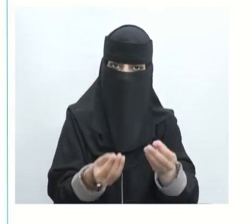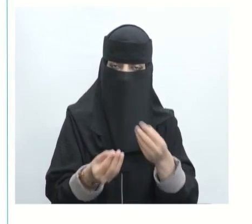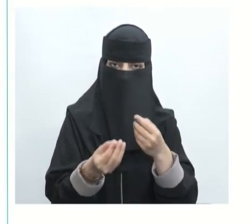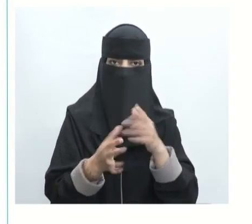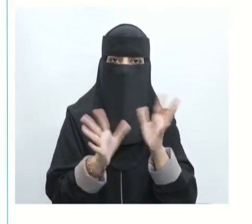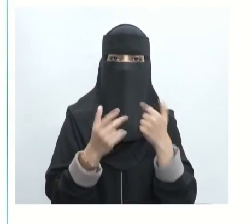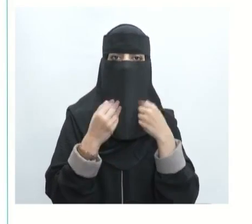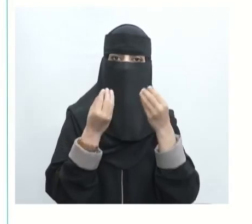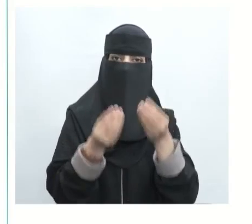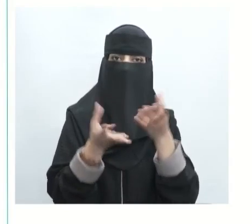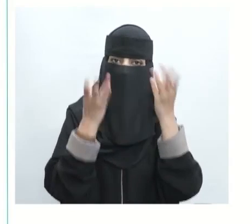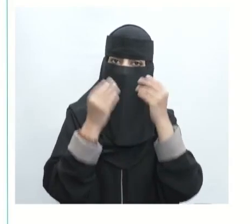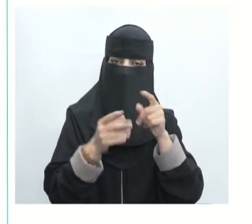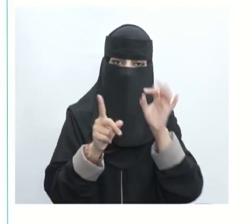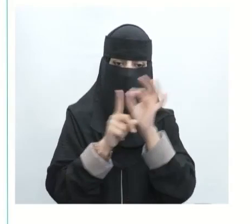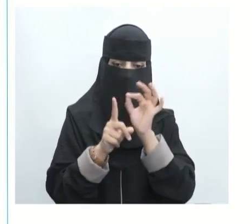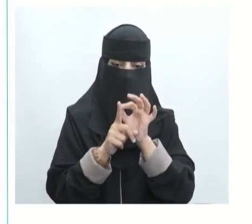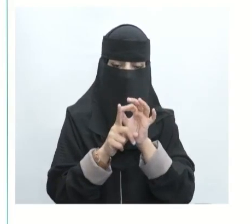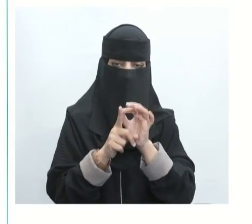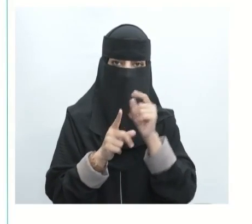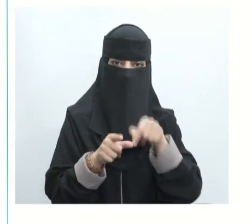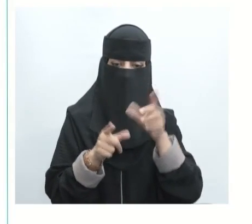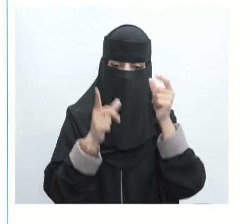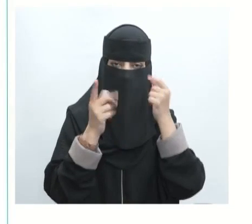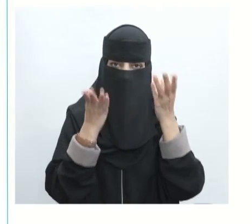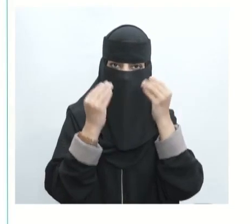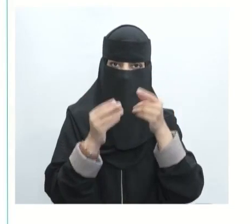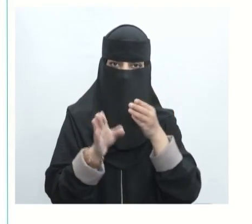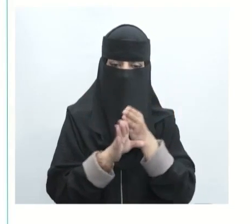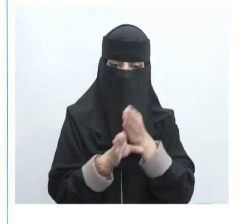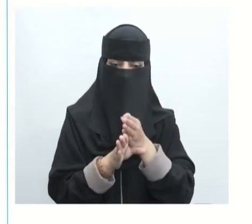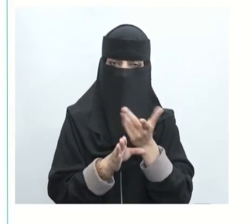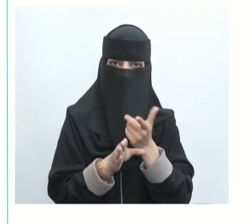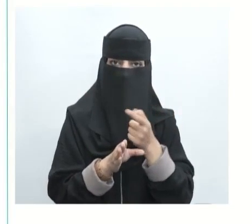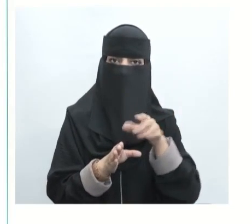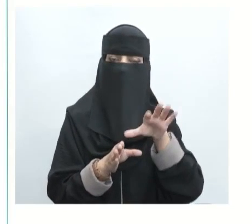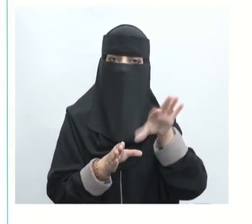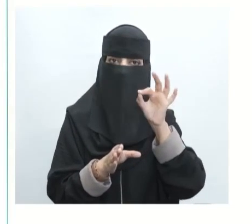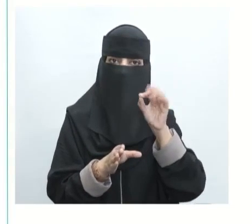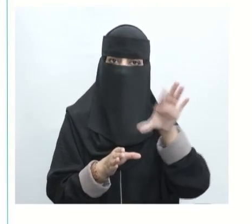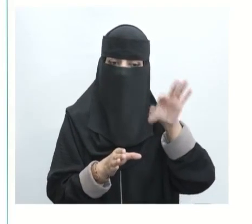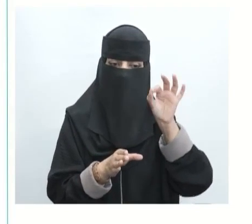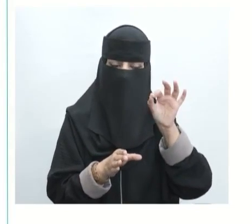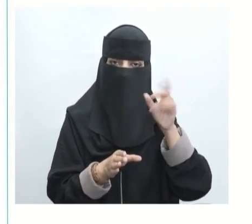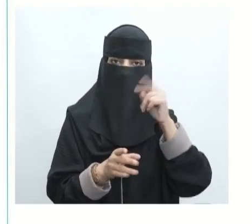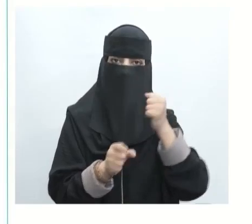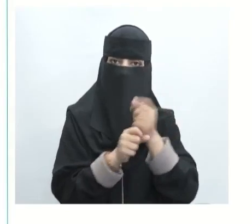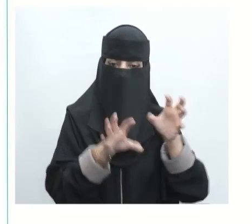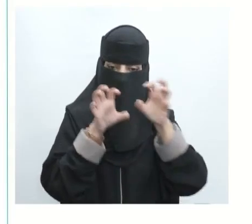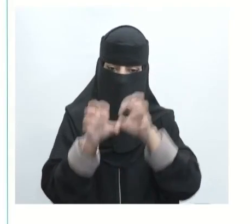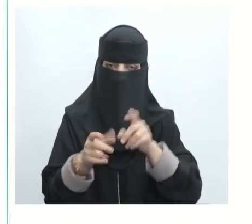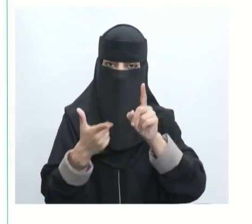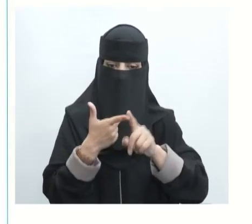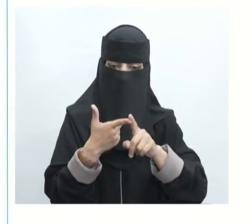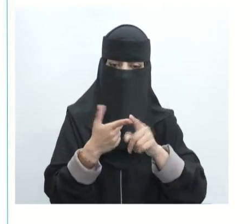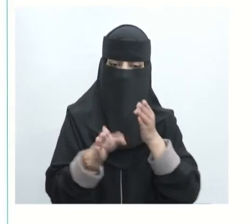بقدر ما نستطيع. إذن كانت الأهداف أن يتعرف الطالب على أسلوب الاستثناء ويستخدمه، وكذلك أن يكتسب